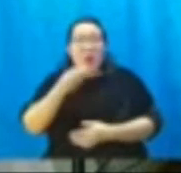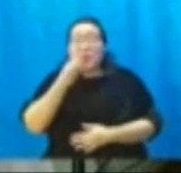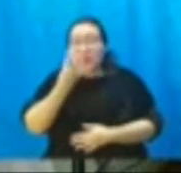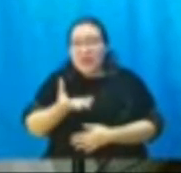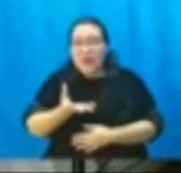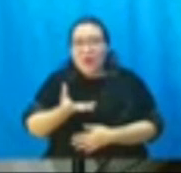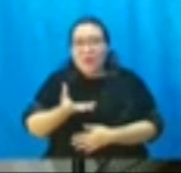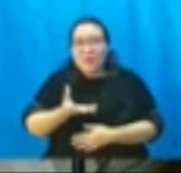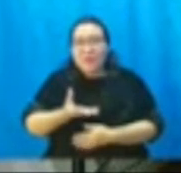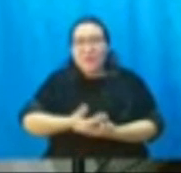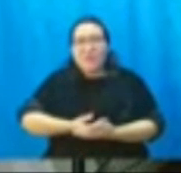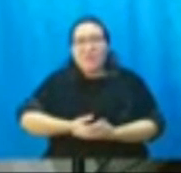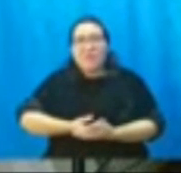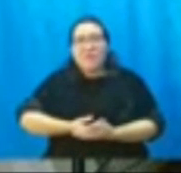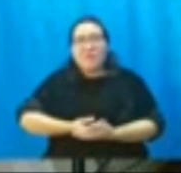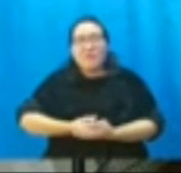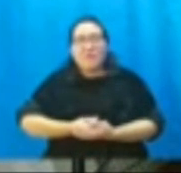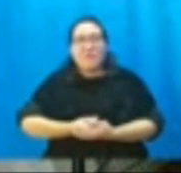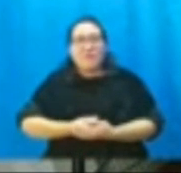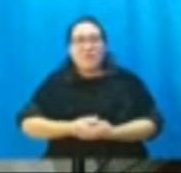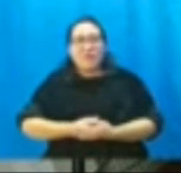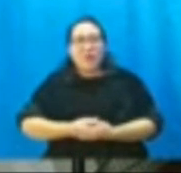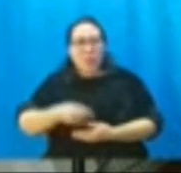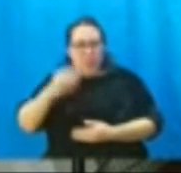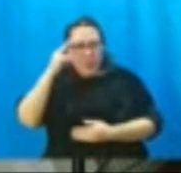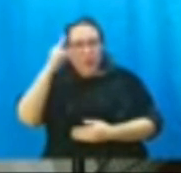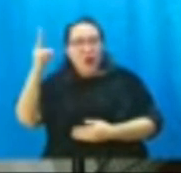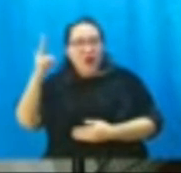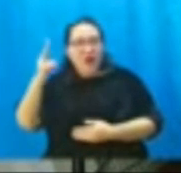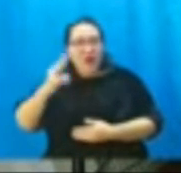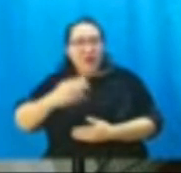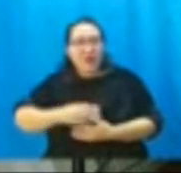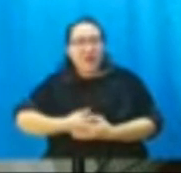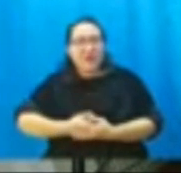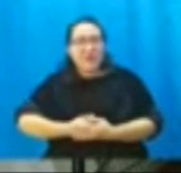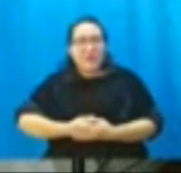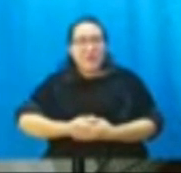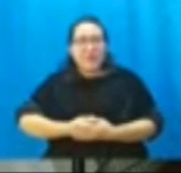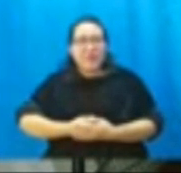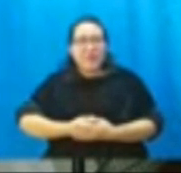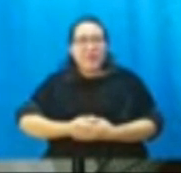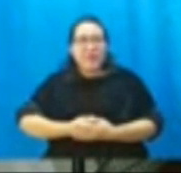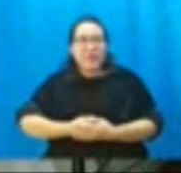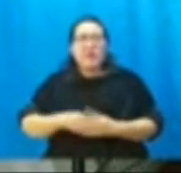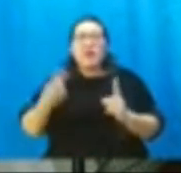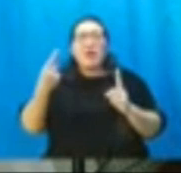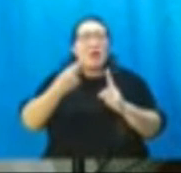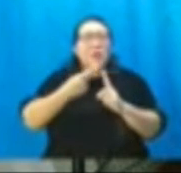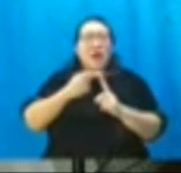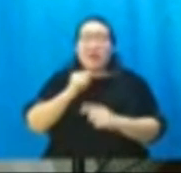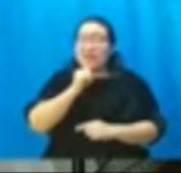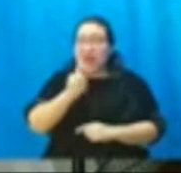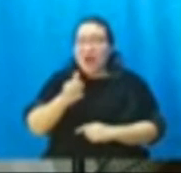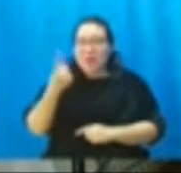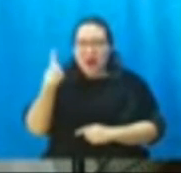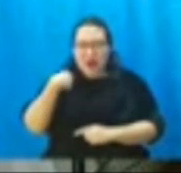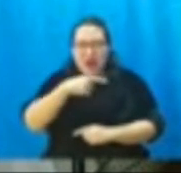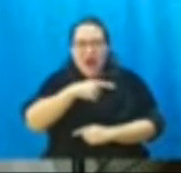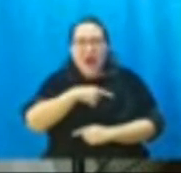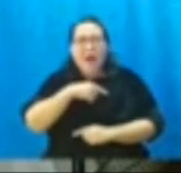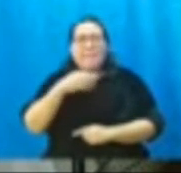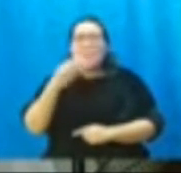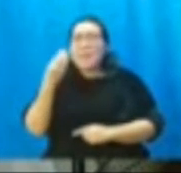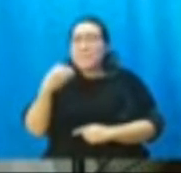meninggalkan saya Hai Tuhan kata Petrus kepada siapa kami harus pergi